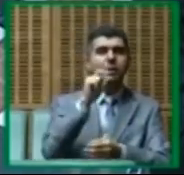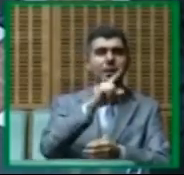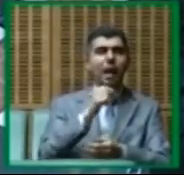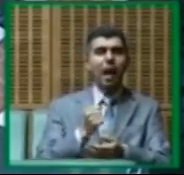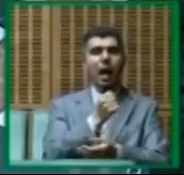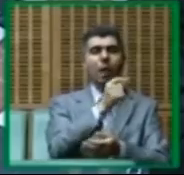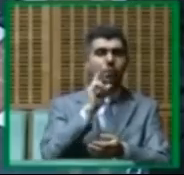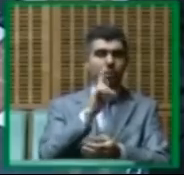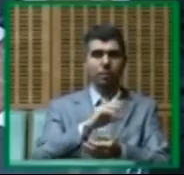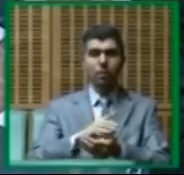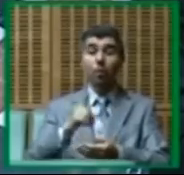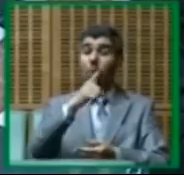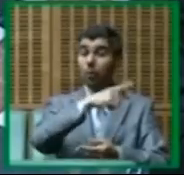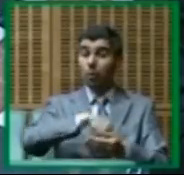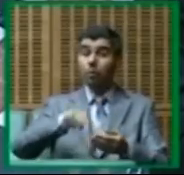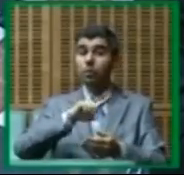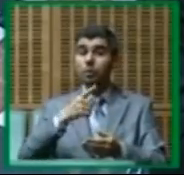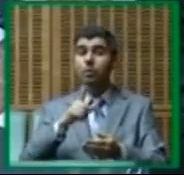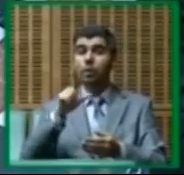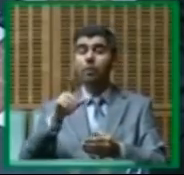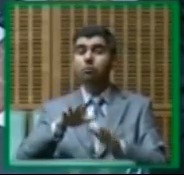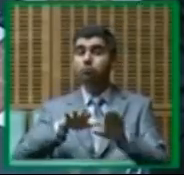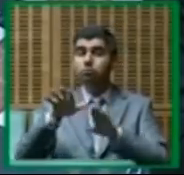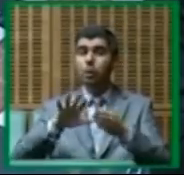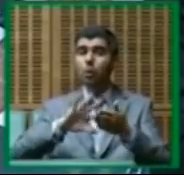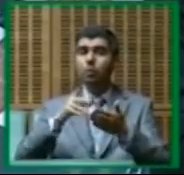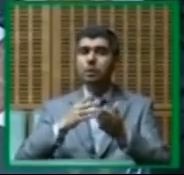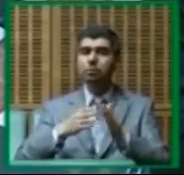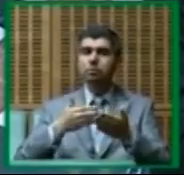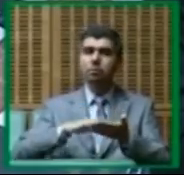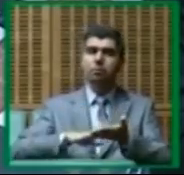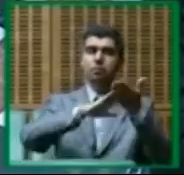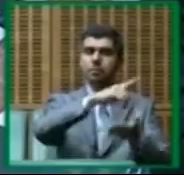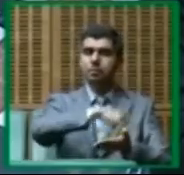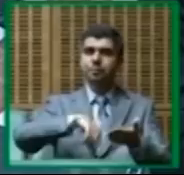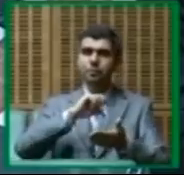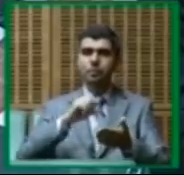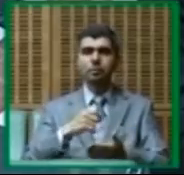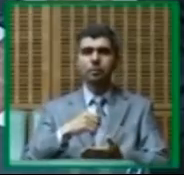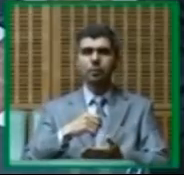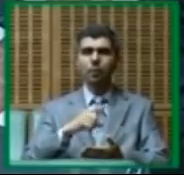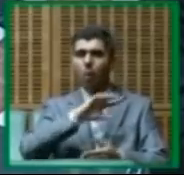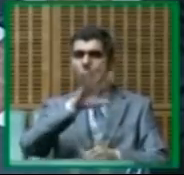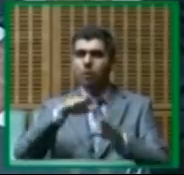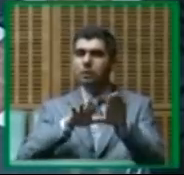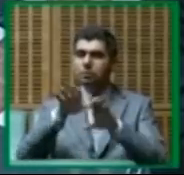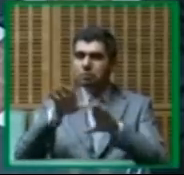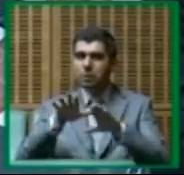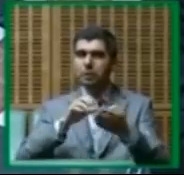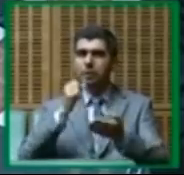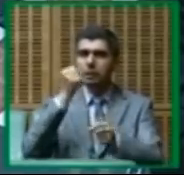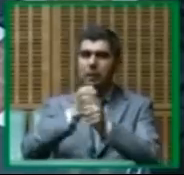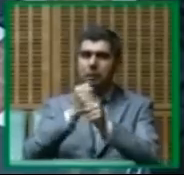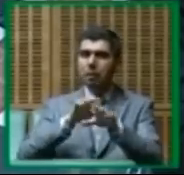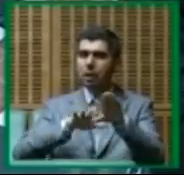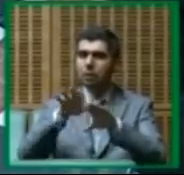و15 المساهمة الإبرائية من أجل استعادة الثقة. هذه الإجراءات ما كانت لتكون لولا أن هناك كانت إصلاحات